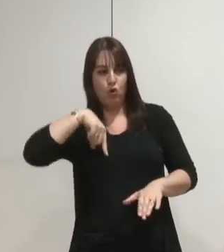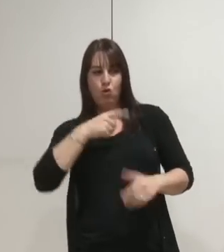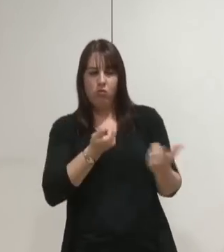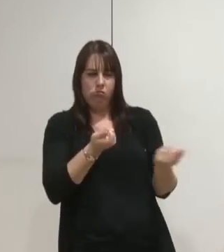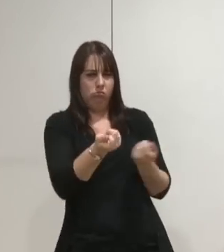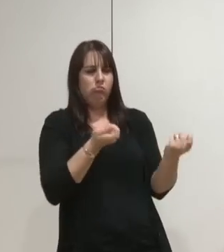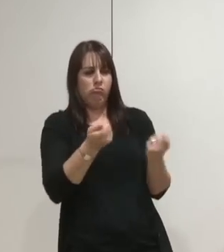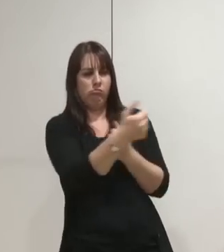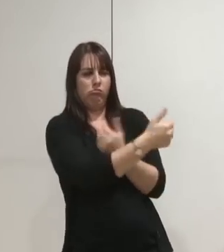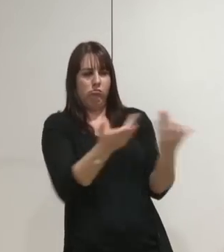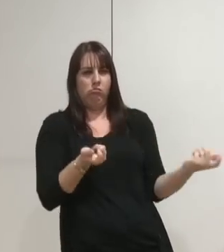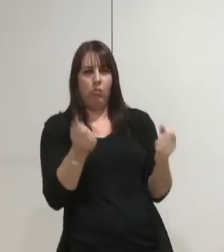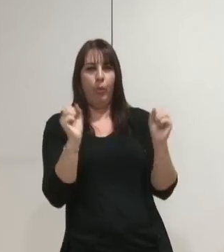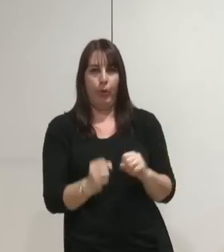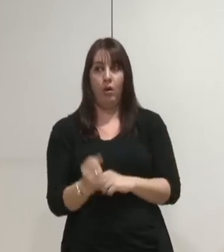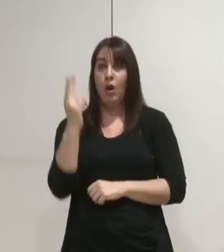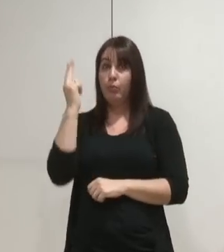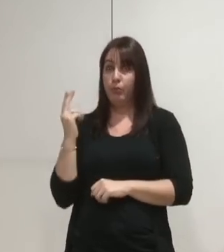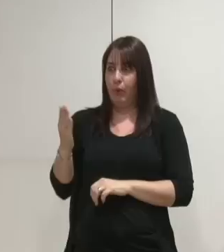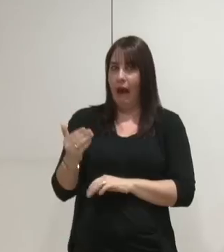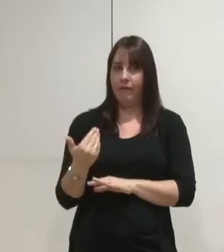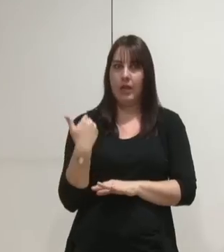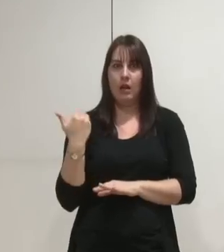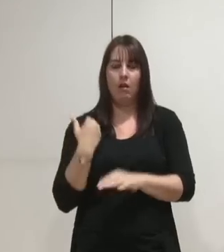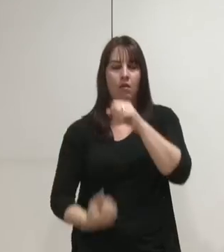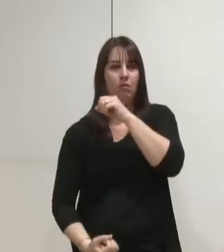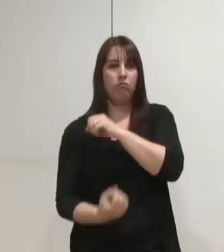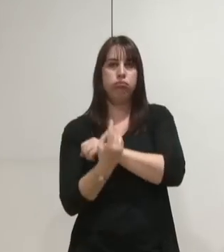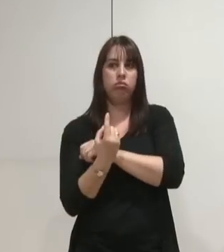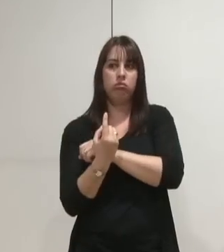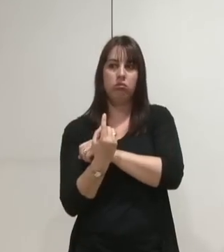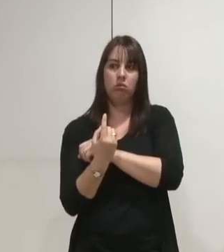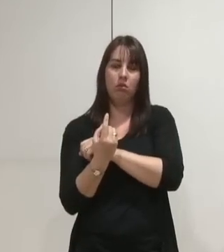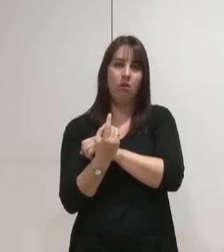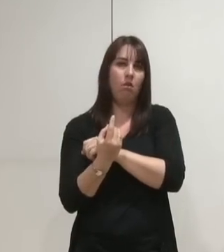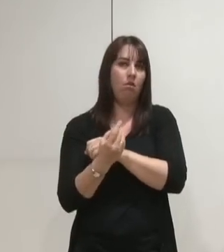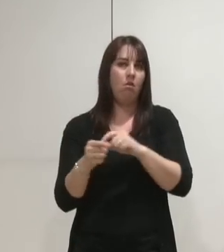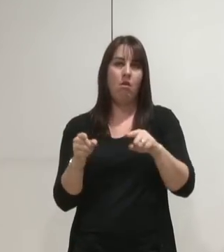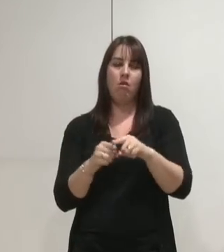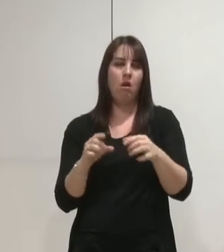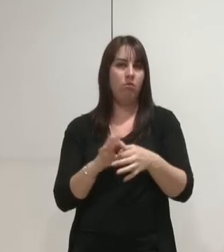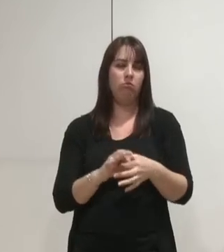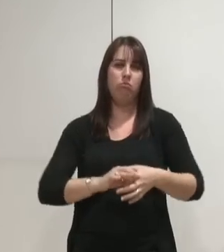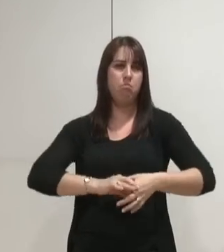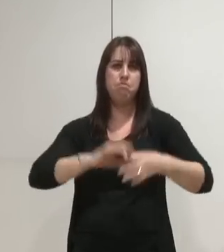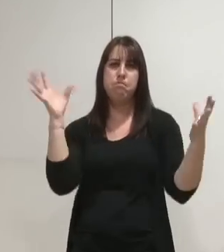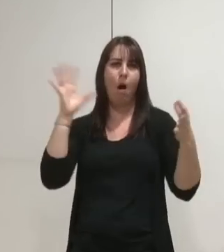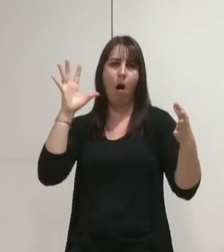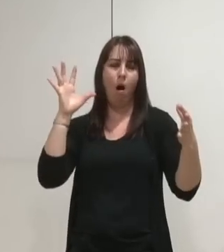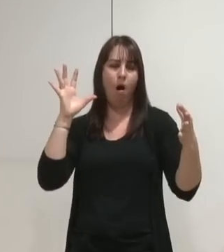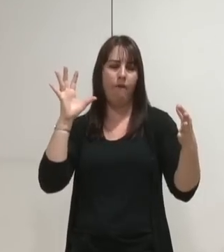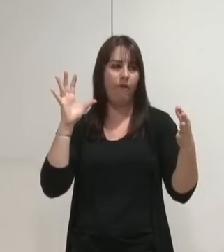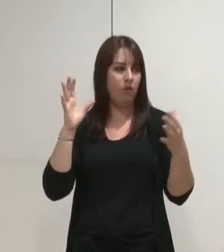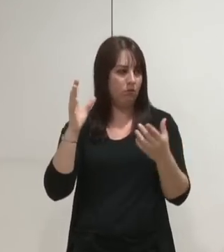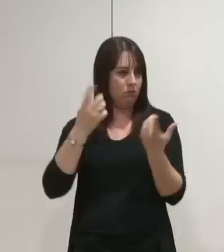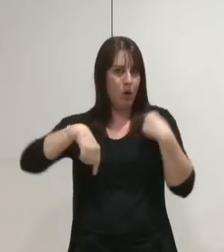travail début avril un événement une rupture a fait voler ces équilibres instables que